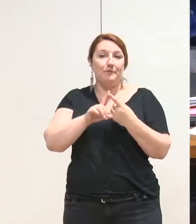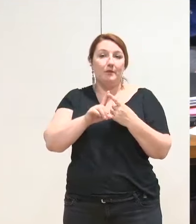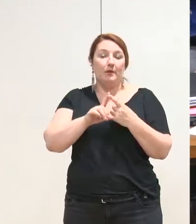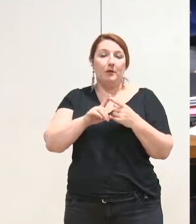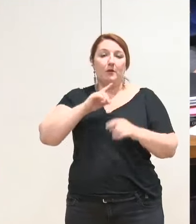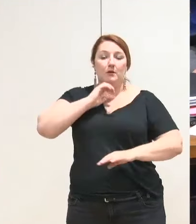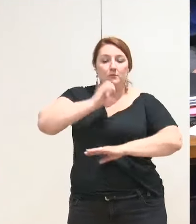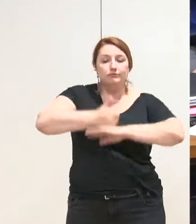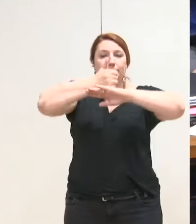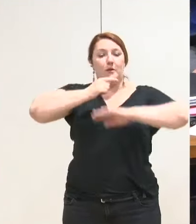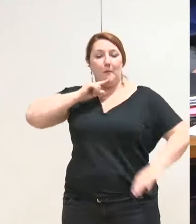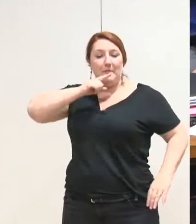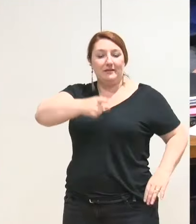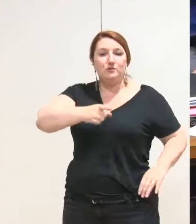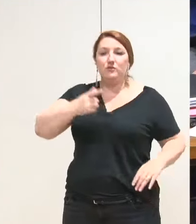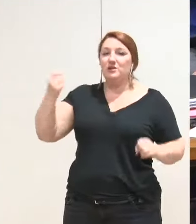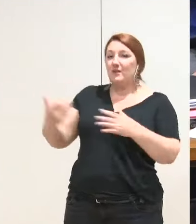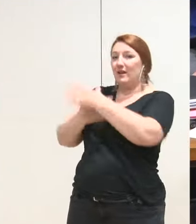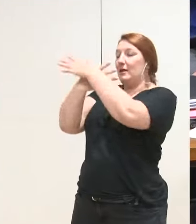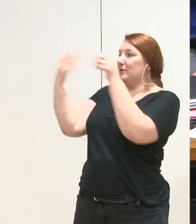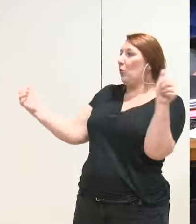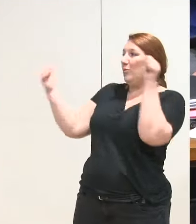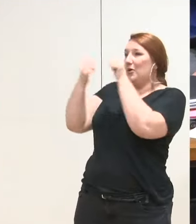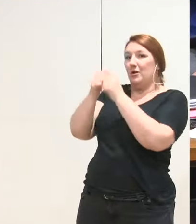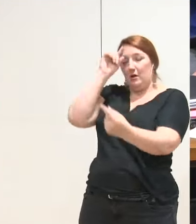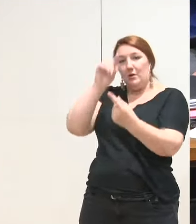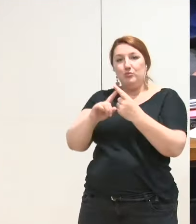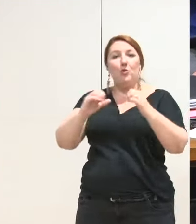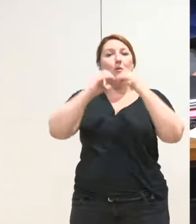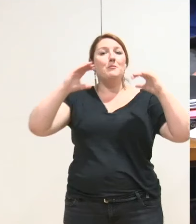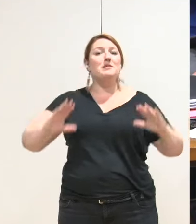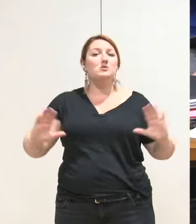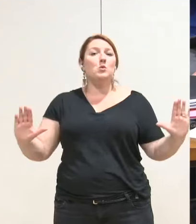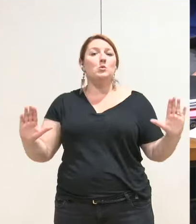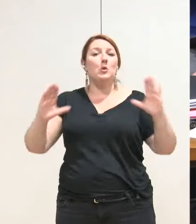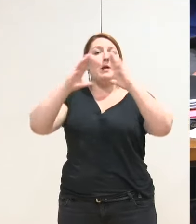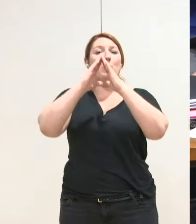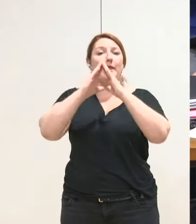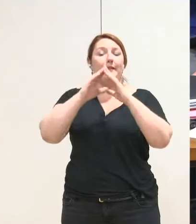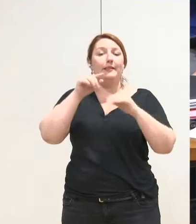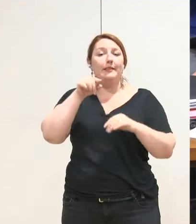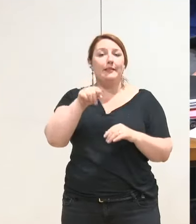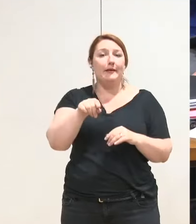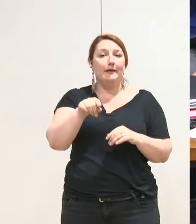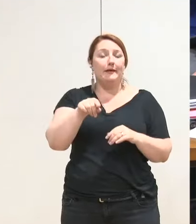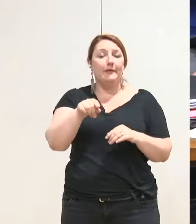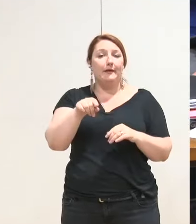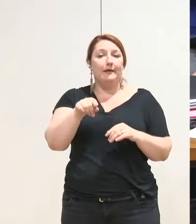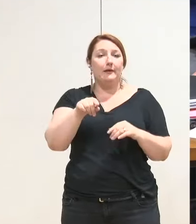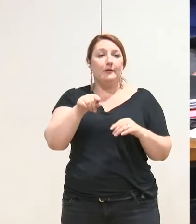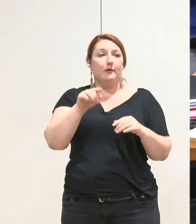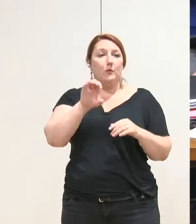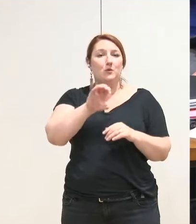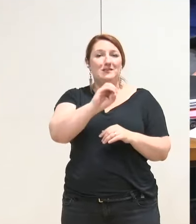d'ouvrage conjointe avec la métropole pour le relogement de la Maison de la Montagne qui est la délibération 57 numéro